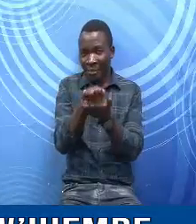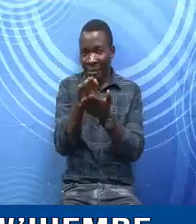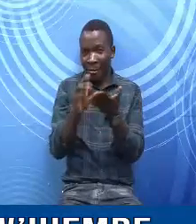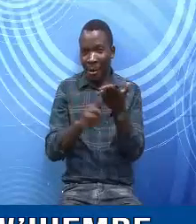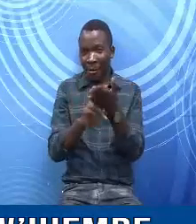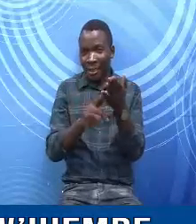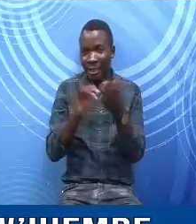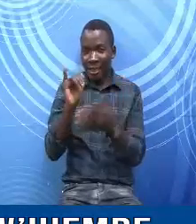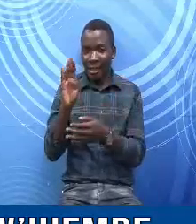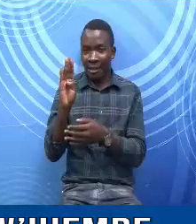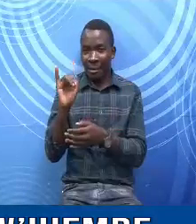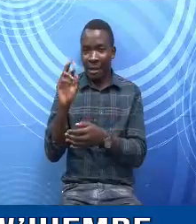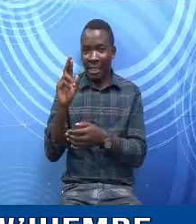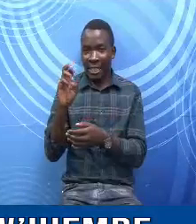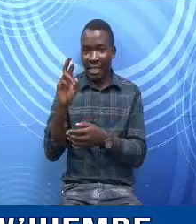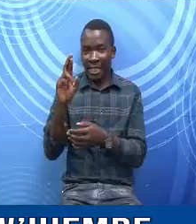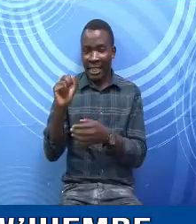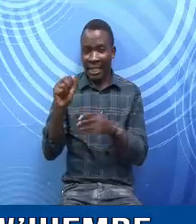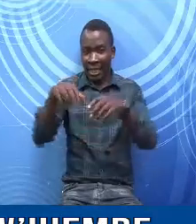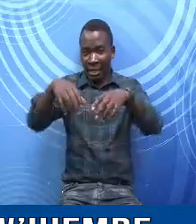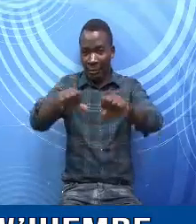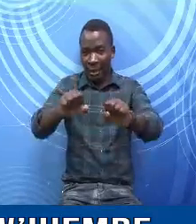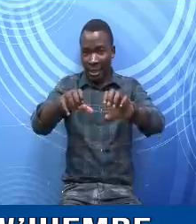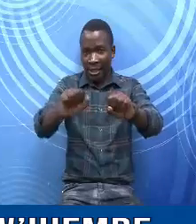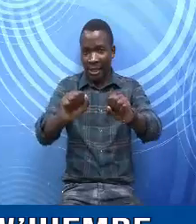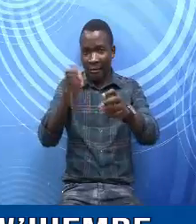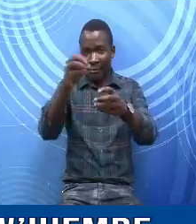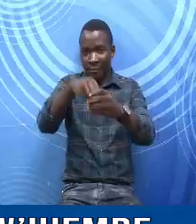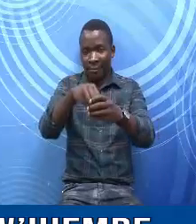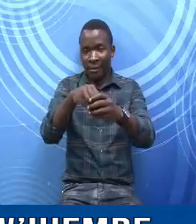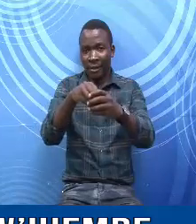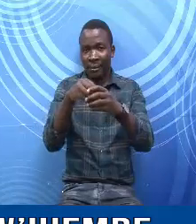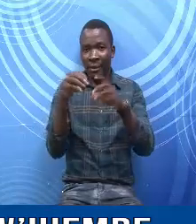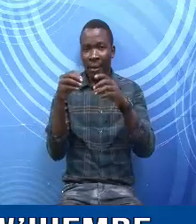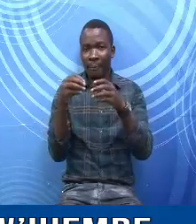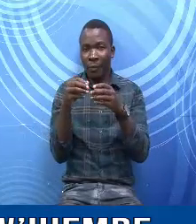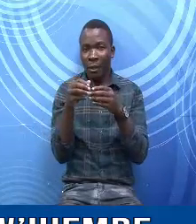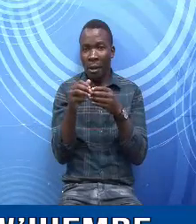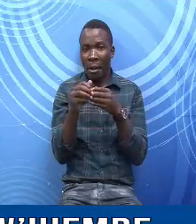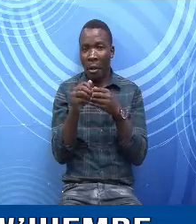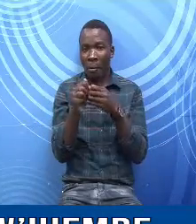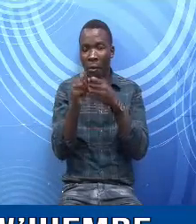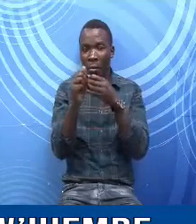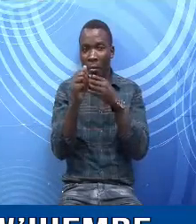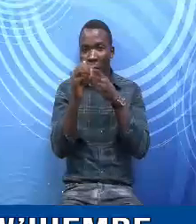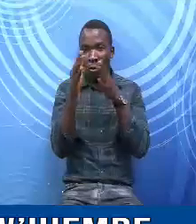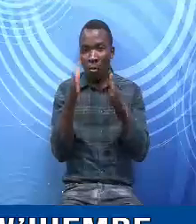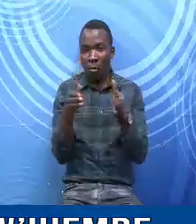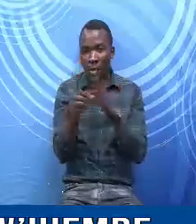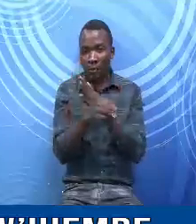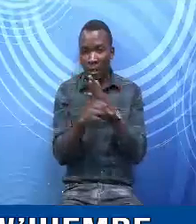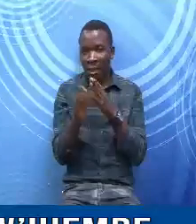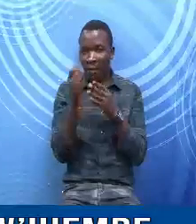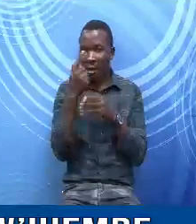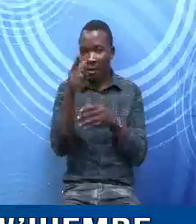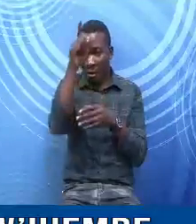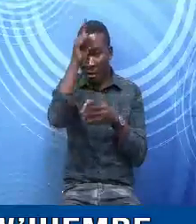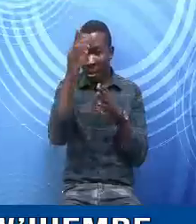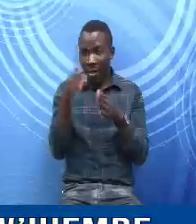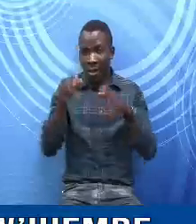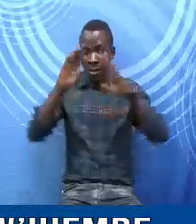ibirere Umunyamabanga nshingwabikorwa w'umurenge wa Nkotsi hanyurwa abakete Honeste aravuga ko abaturage benshi bamaze kumenya no gusobanukirwa akamaro ko kubitsa amafaranga yabo